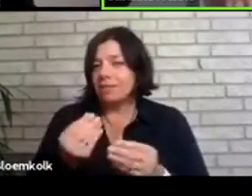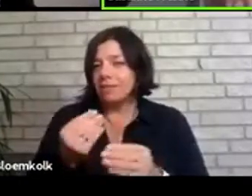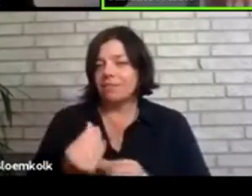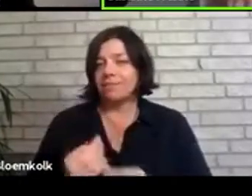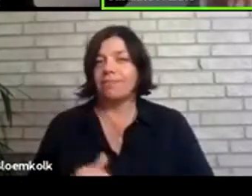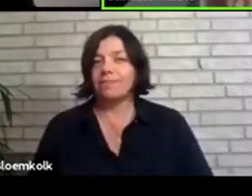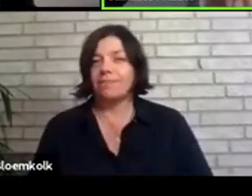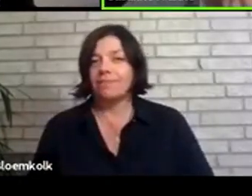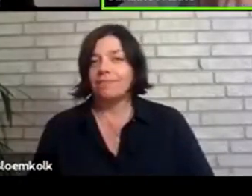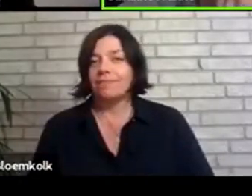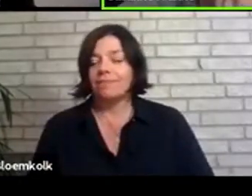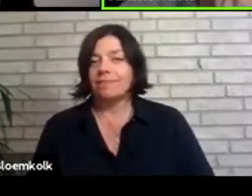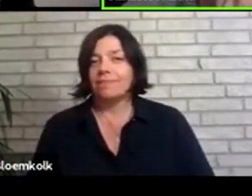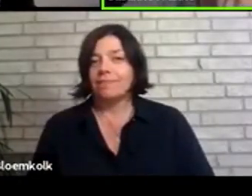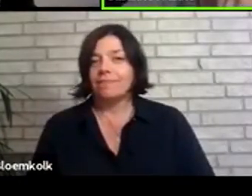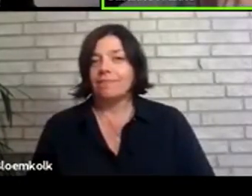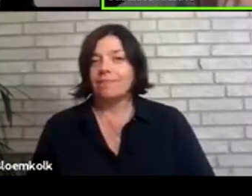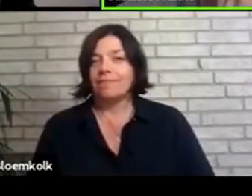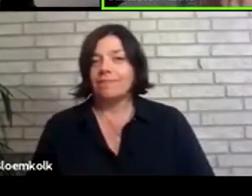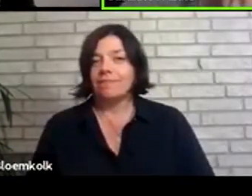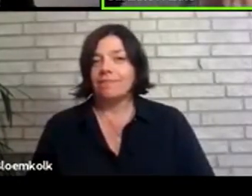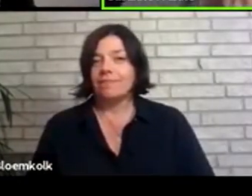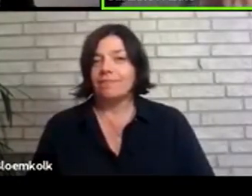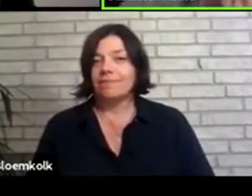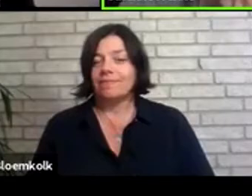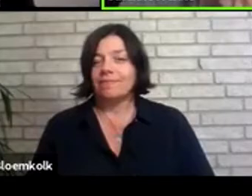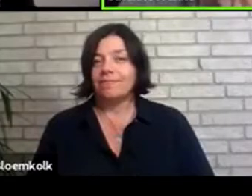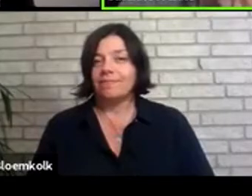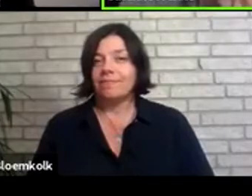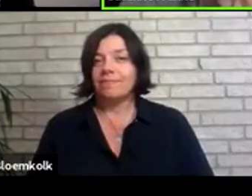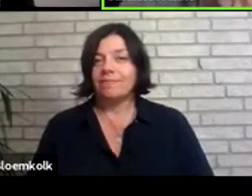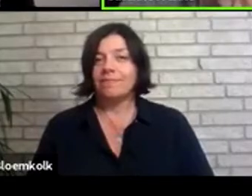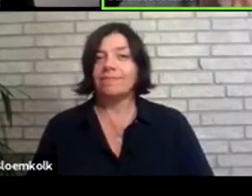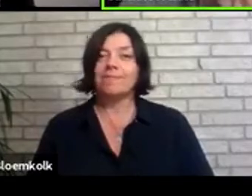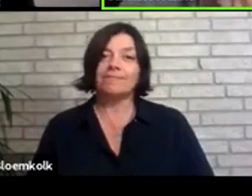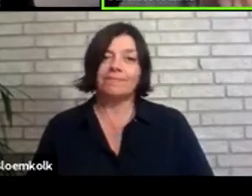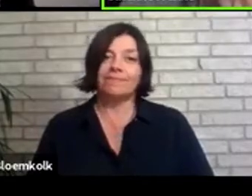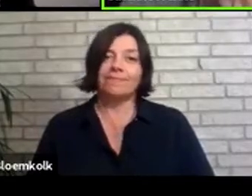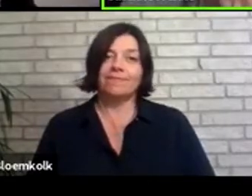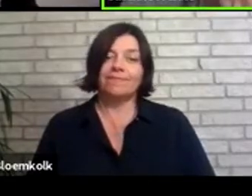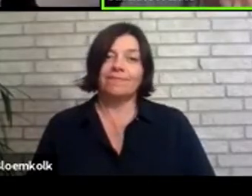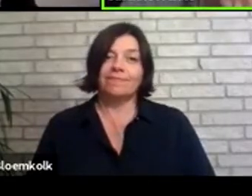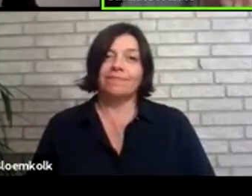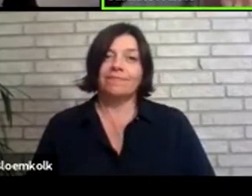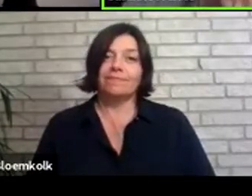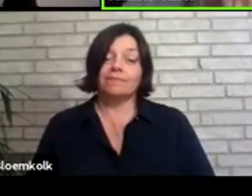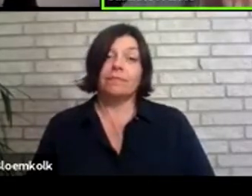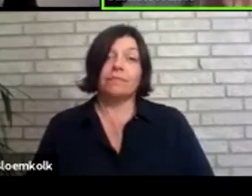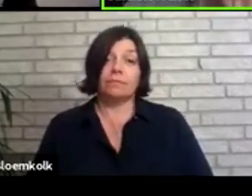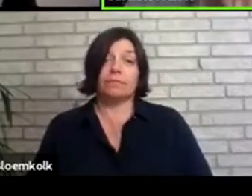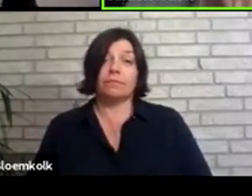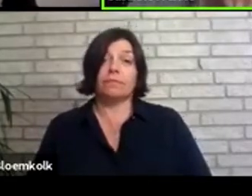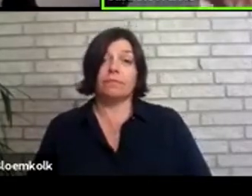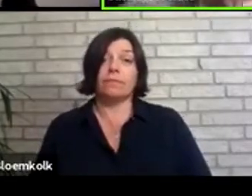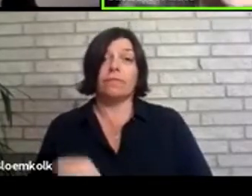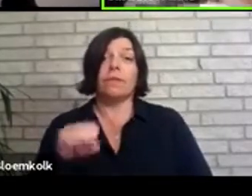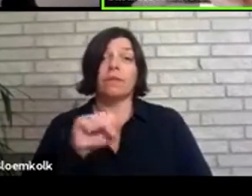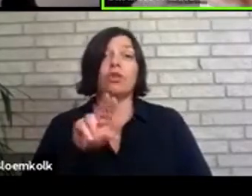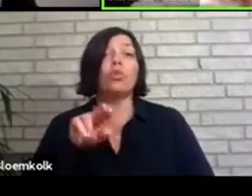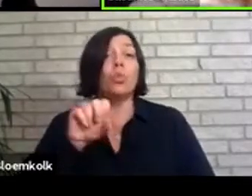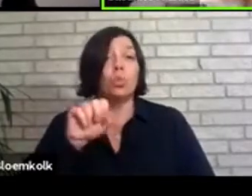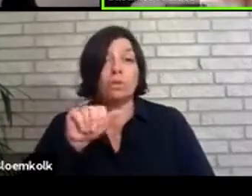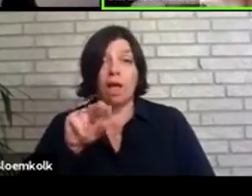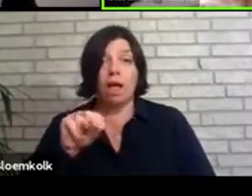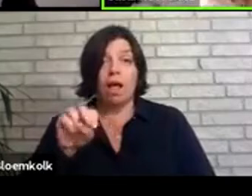Und das dürfte er ja dann auch gerne mit einer der wichtigsten Komponenten, nämlich mit den Fans. Wenn wir